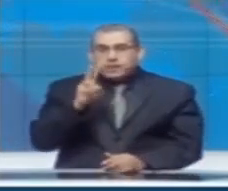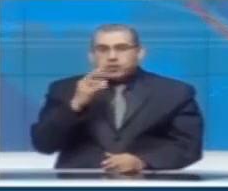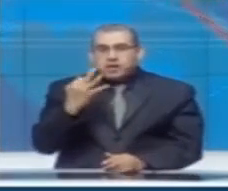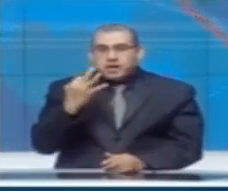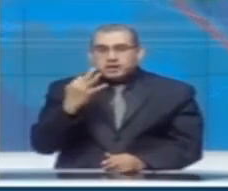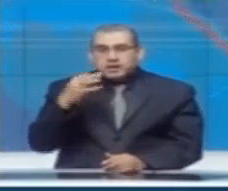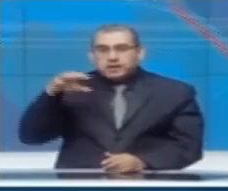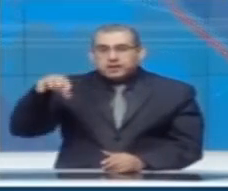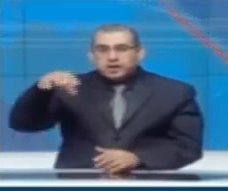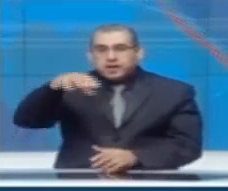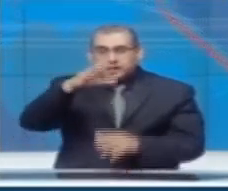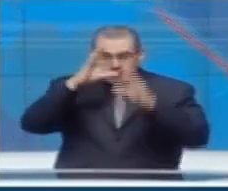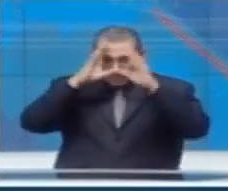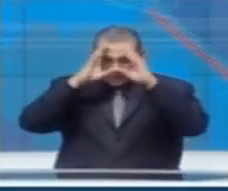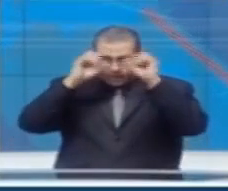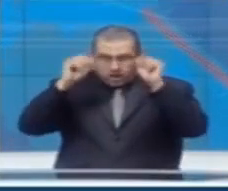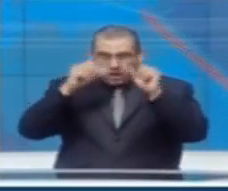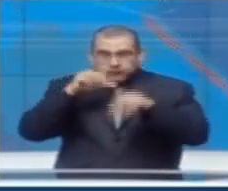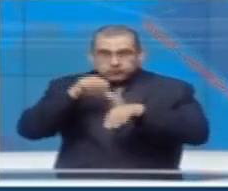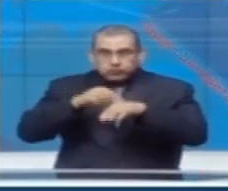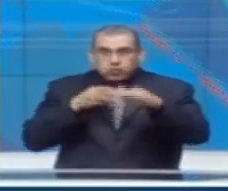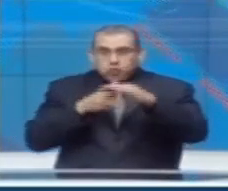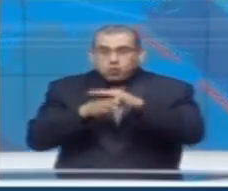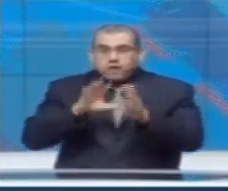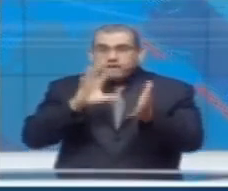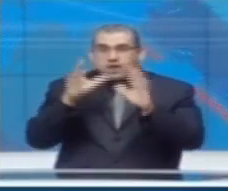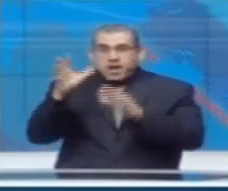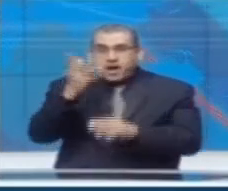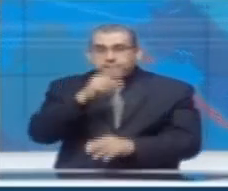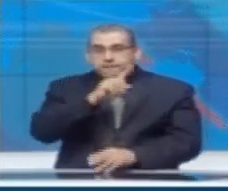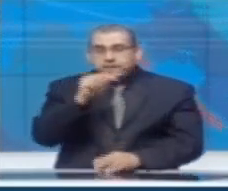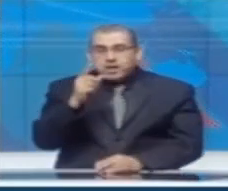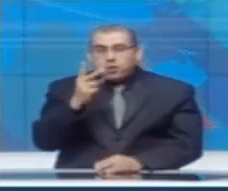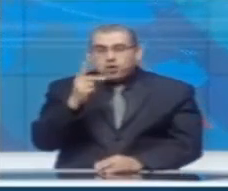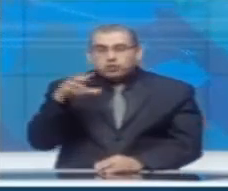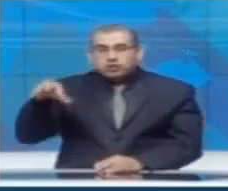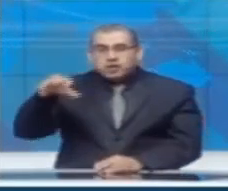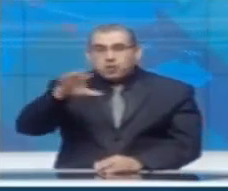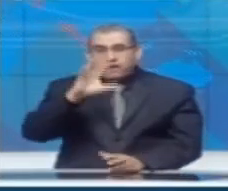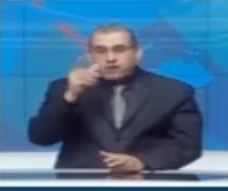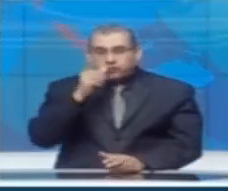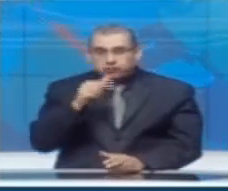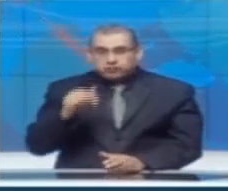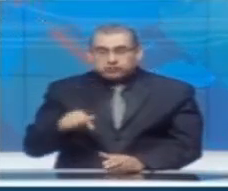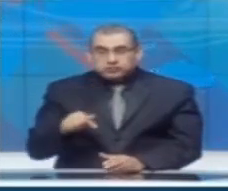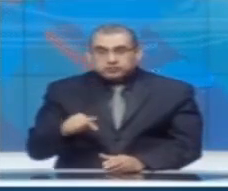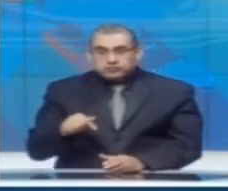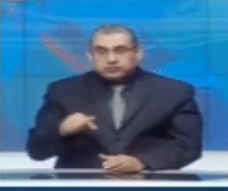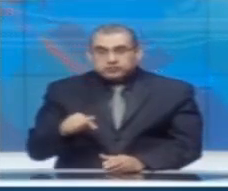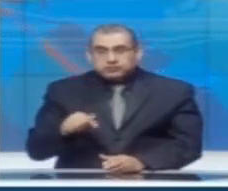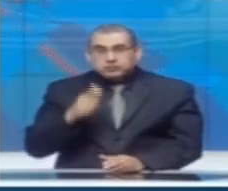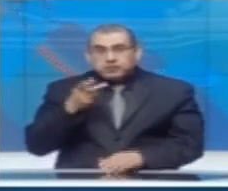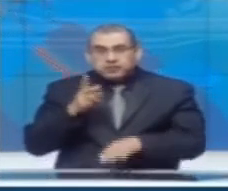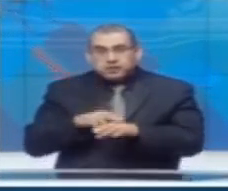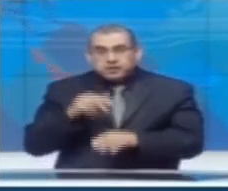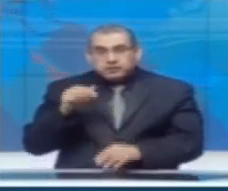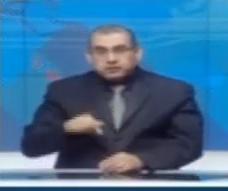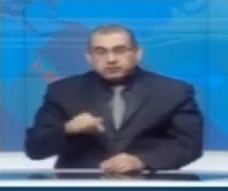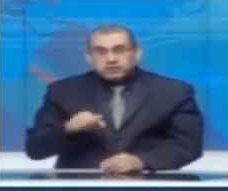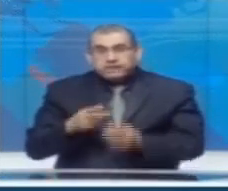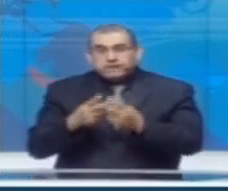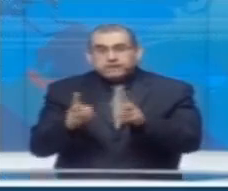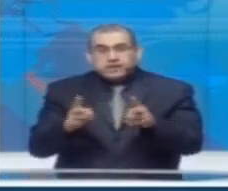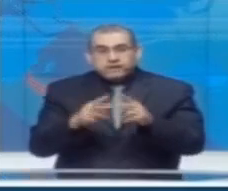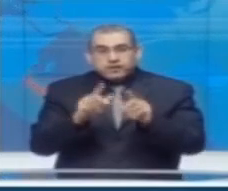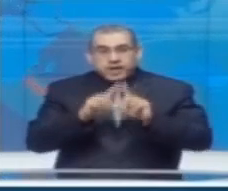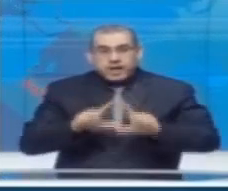137 قنصلية وسفارة داخل 121 دولة كما ذكرتم. أيضا تفتح